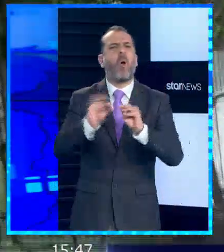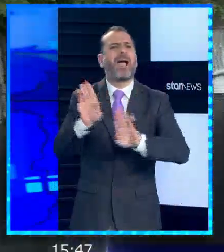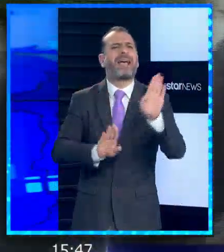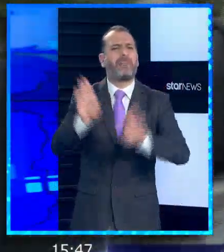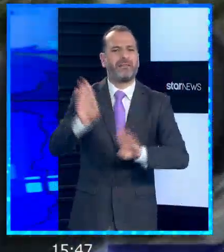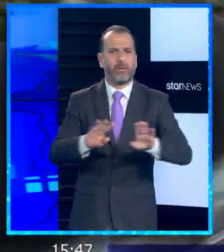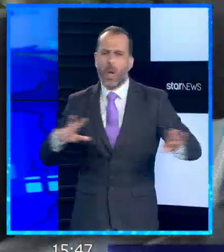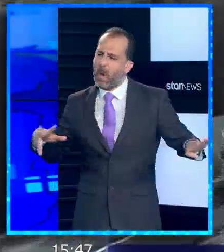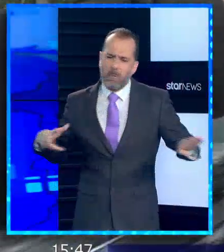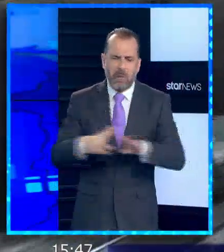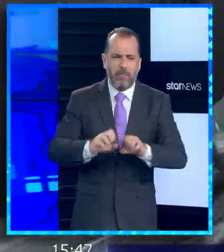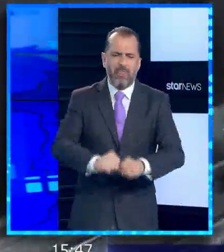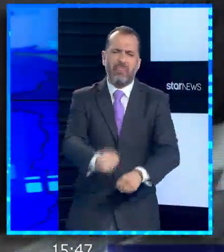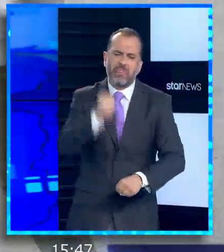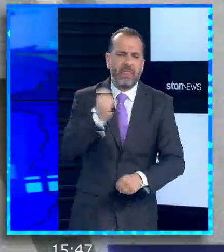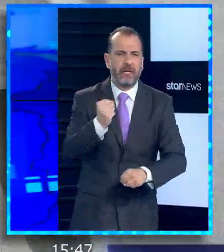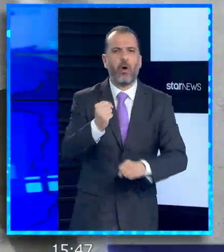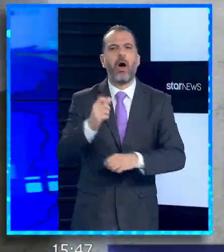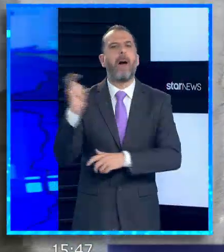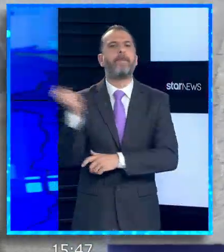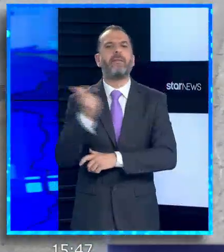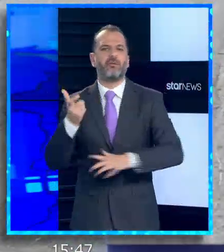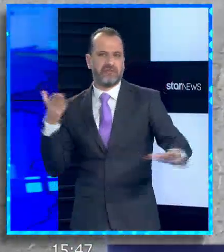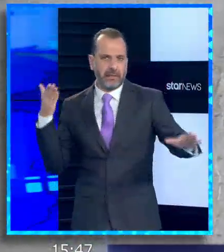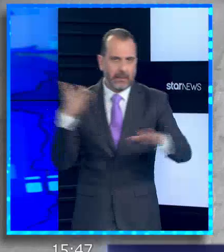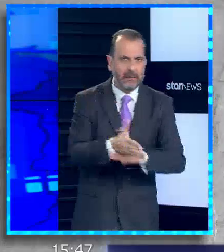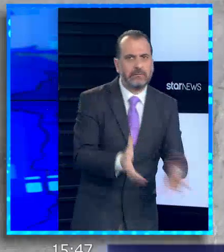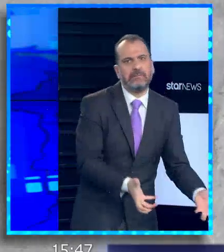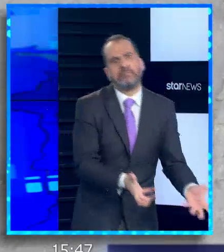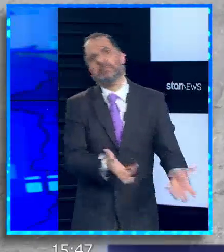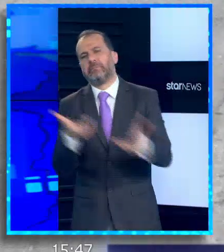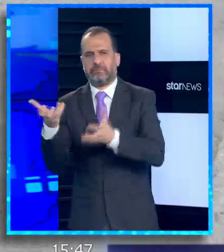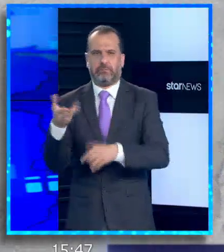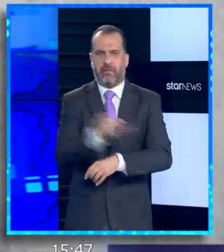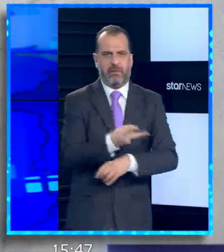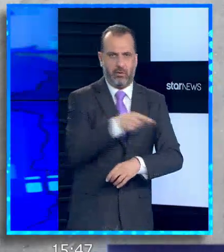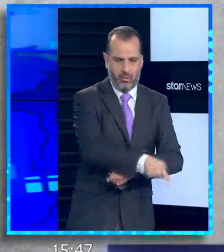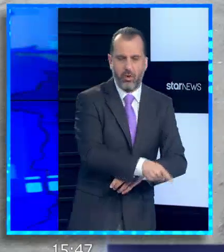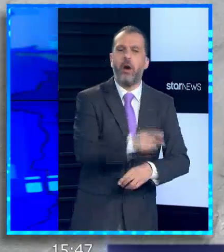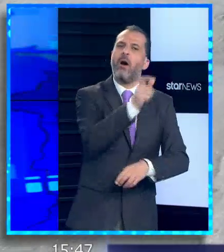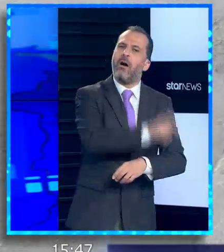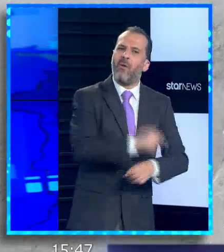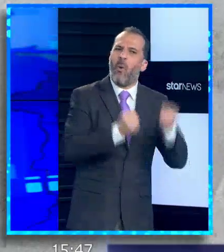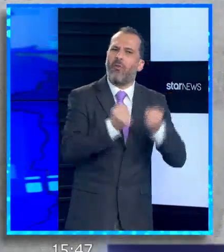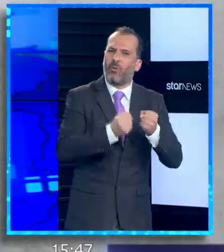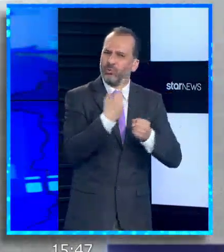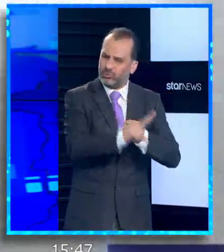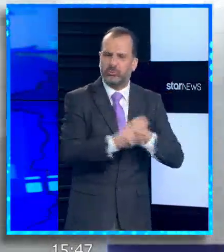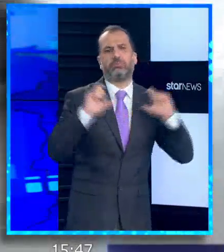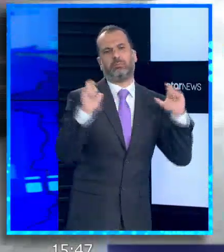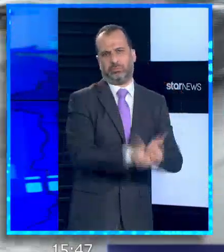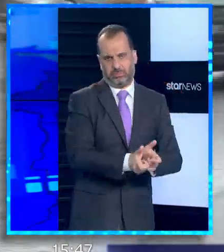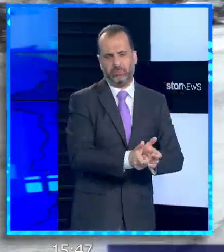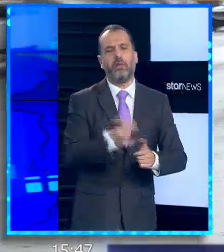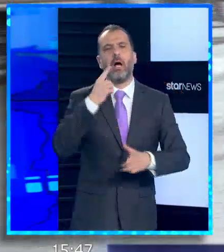τόση σφοδρότητα της πρόσκρουσης, ώστε χρειάστηκε η επέμβαση της πυροσβεστικής υπηρεσίας. Ο οδηγός του αυτοκινήτου έχει συλληφθεί, ενώ οι